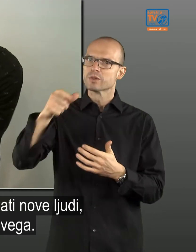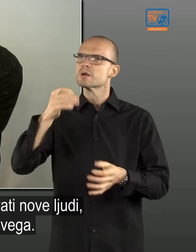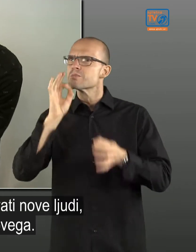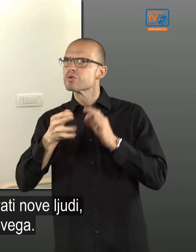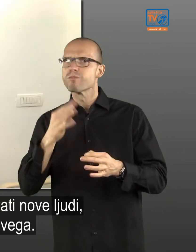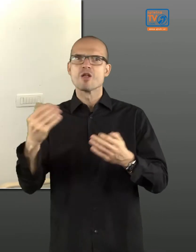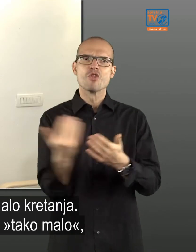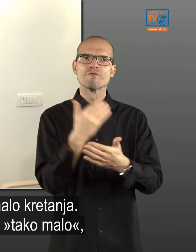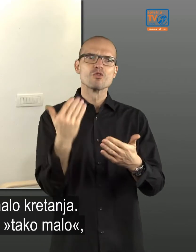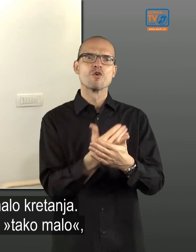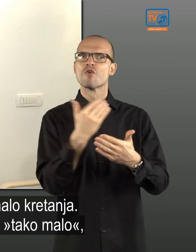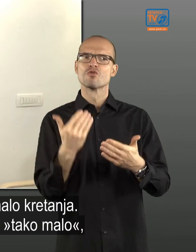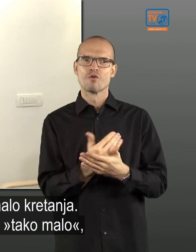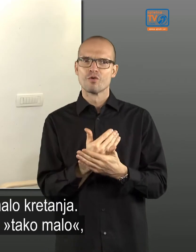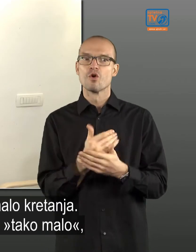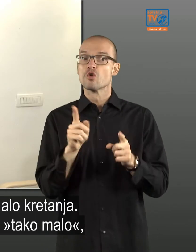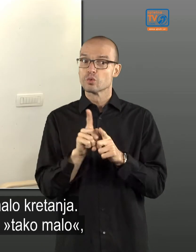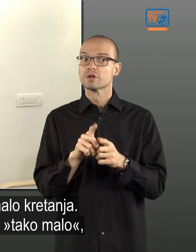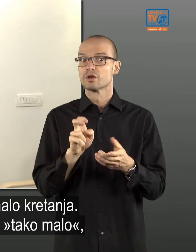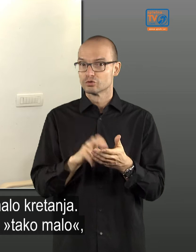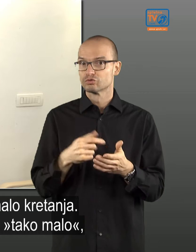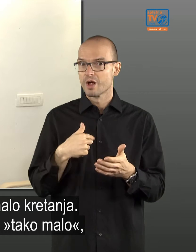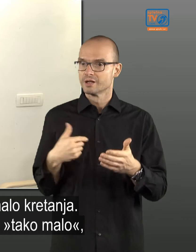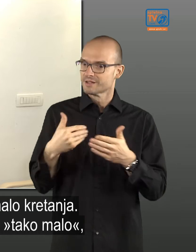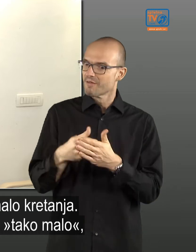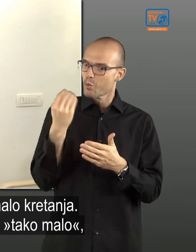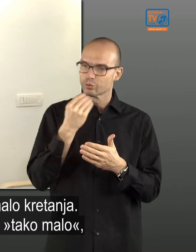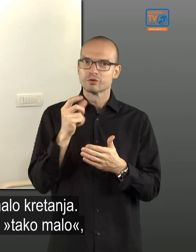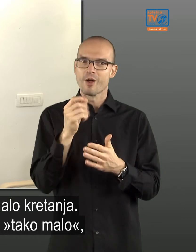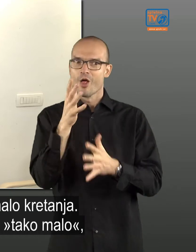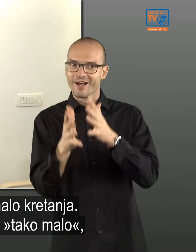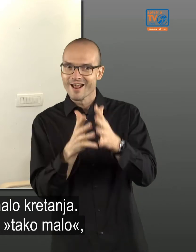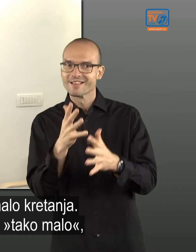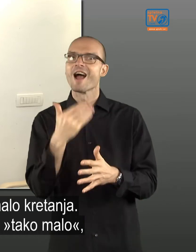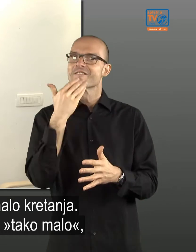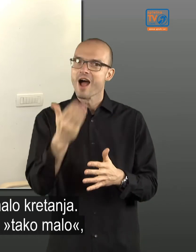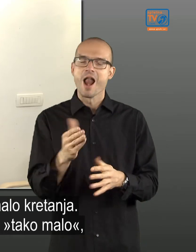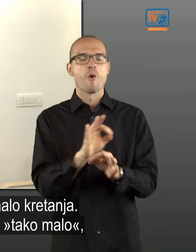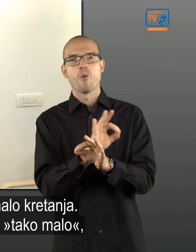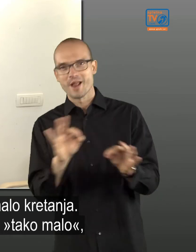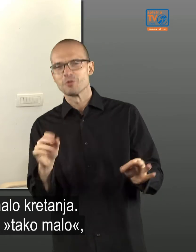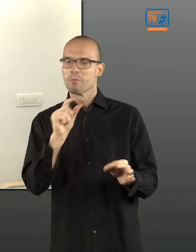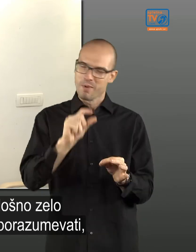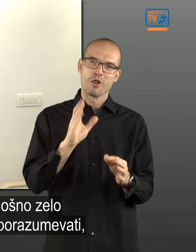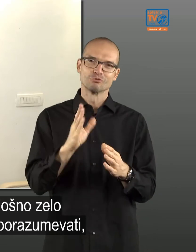novega. Tudi učim se počasi malo kretanja, hvala, vse v redu, tako malo.